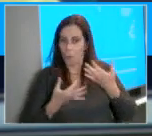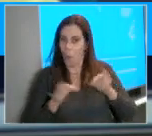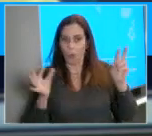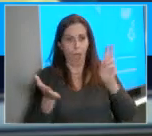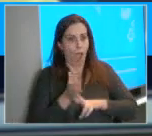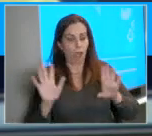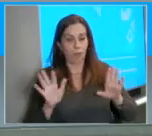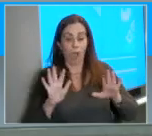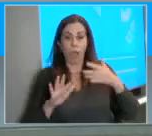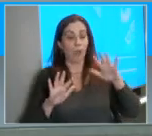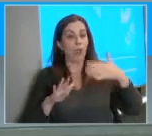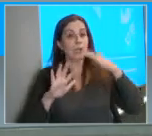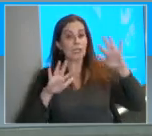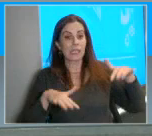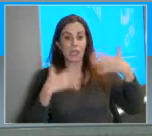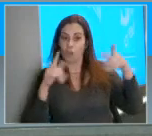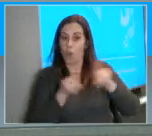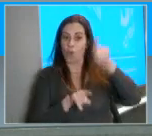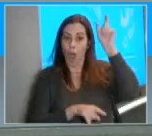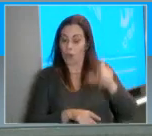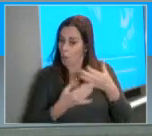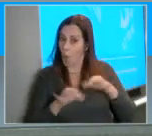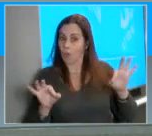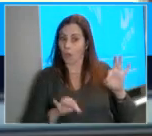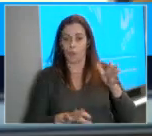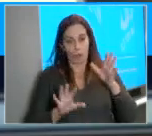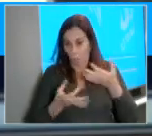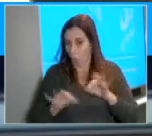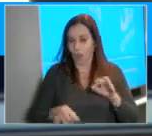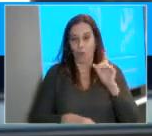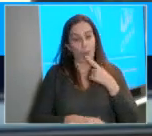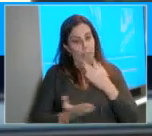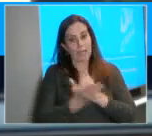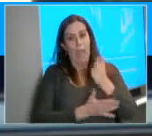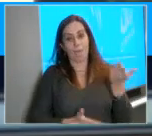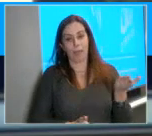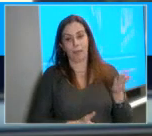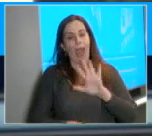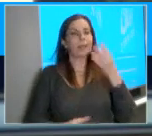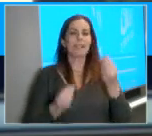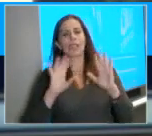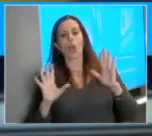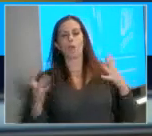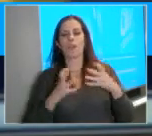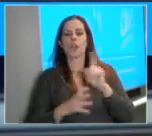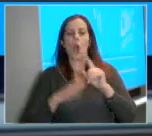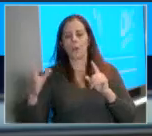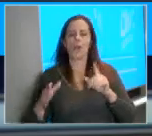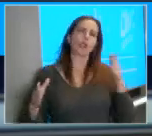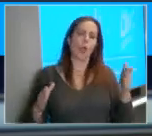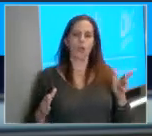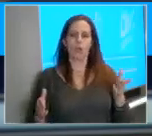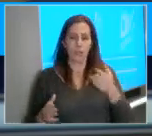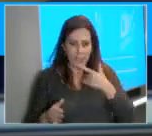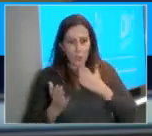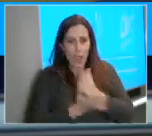הדבר אחרי עשור של אותו אדם. מאוד לגיטימית, אבל בואו נגיד את האמת. אל תצחקו להיות המפלגת לא ימין, לא שמאל, גם לא